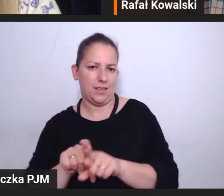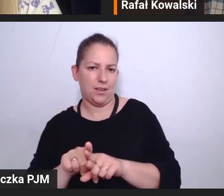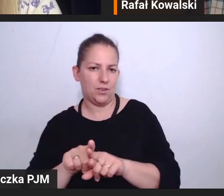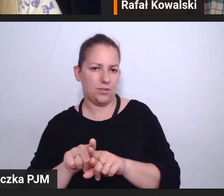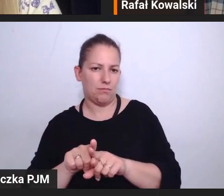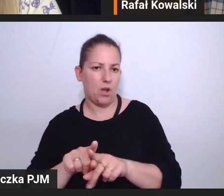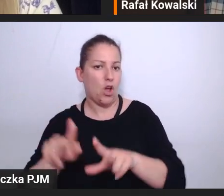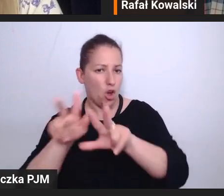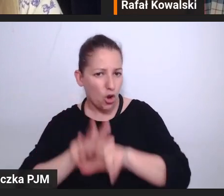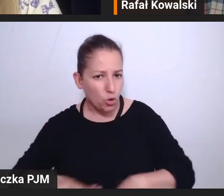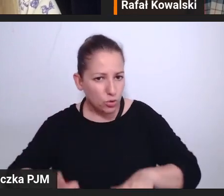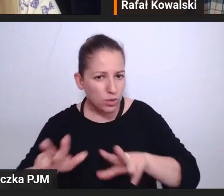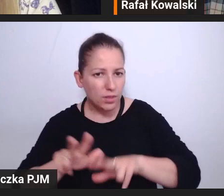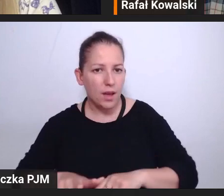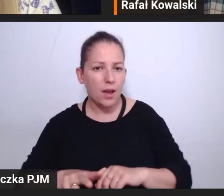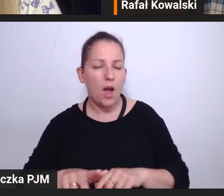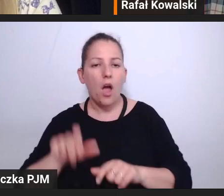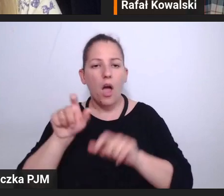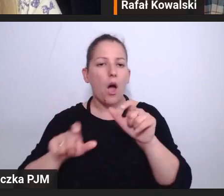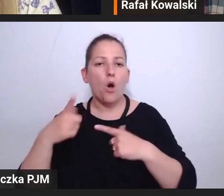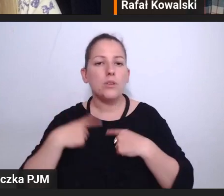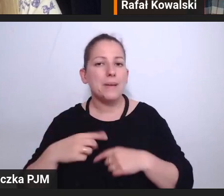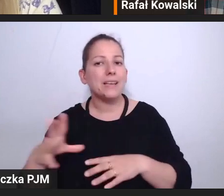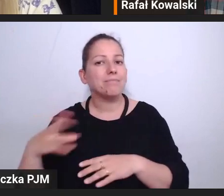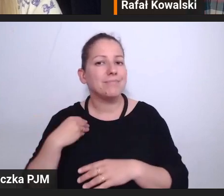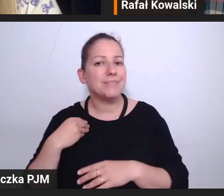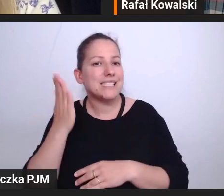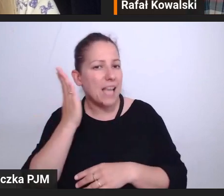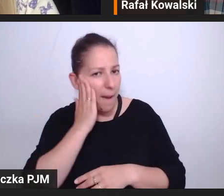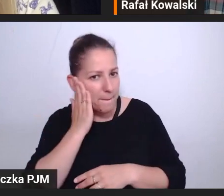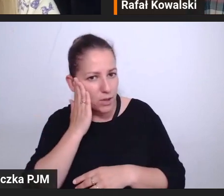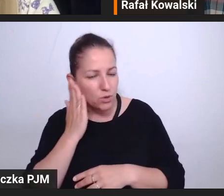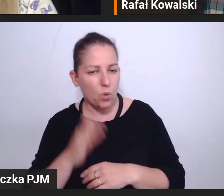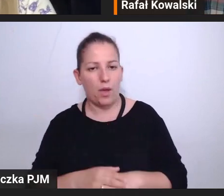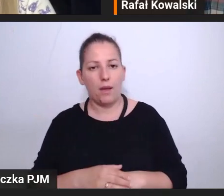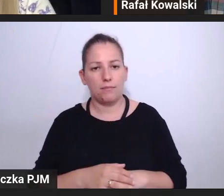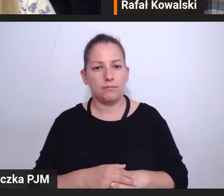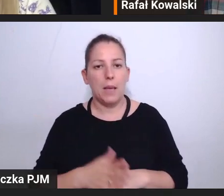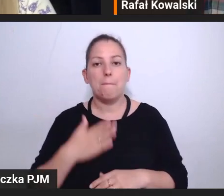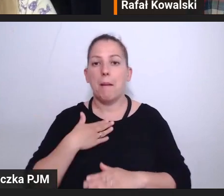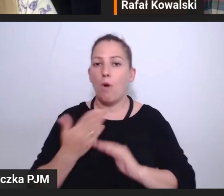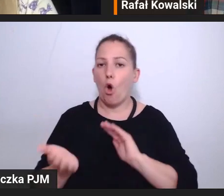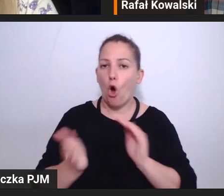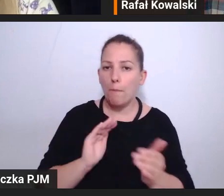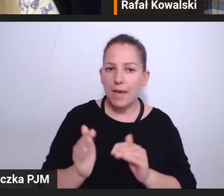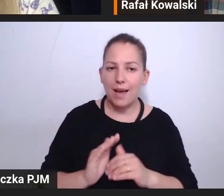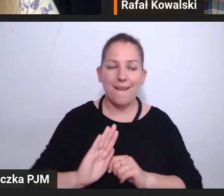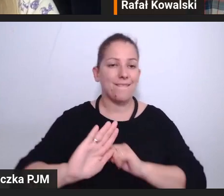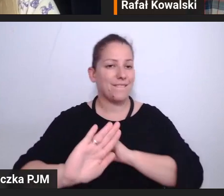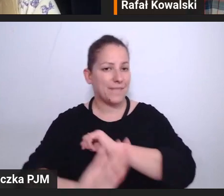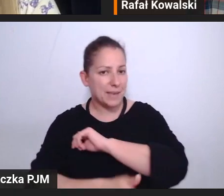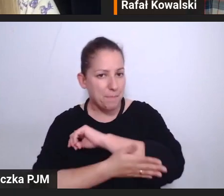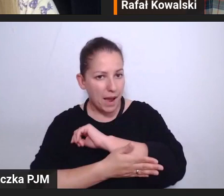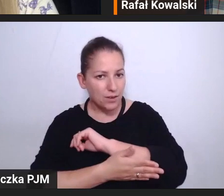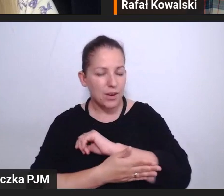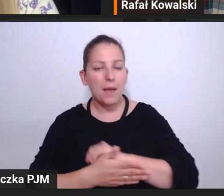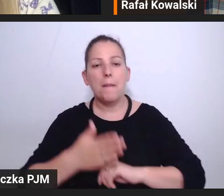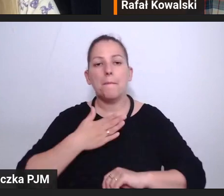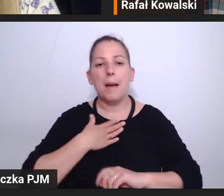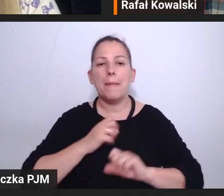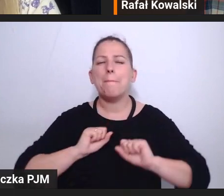z rodziną, z osobami, z którymi zamieszkujemy, mamy opiekę, mamy wsparcie, mamy